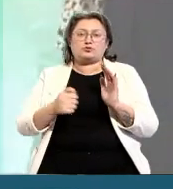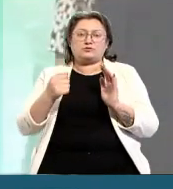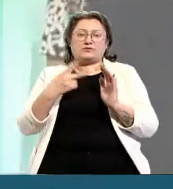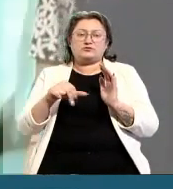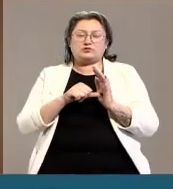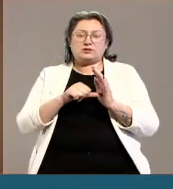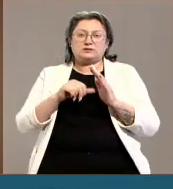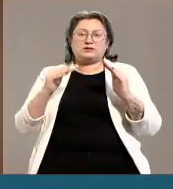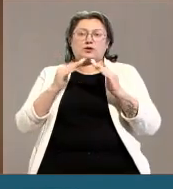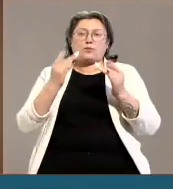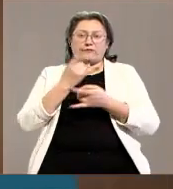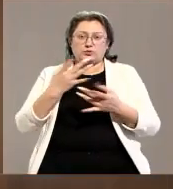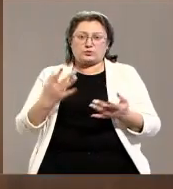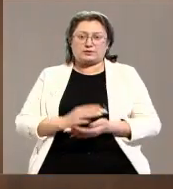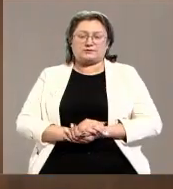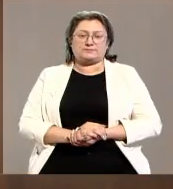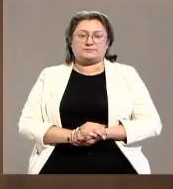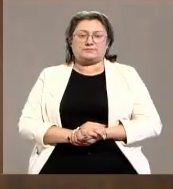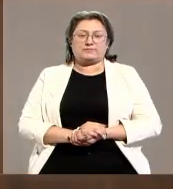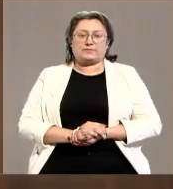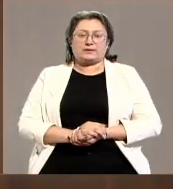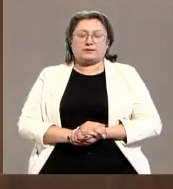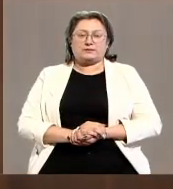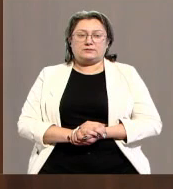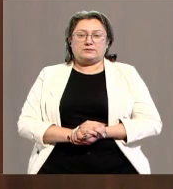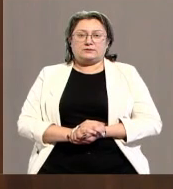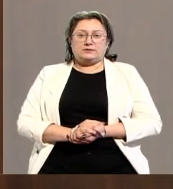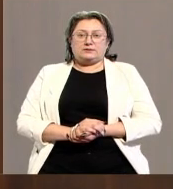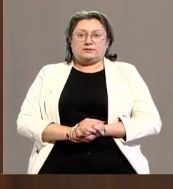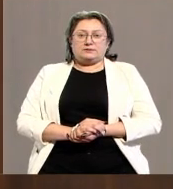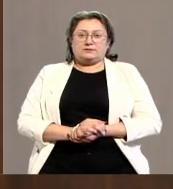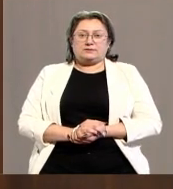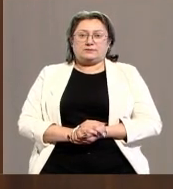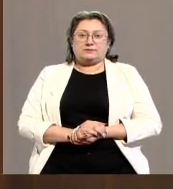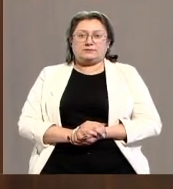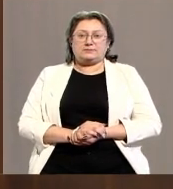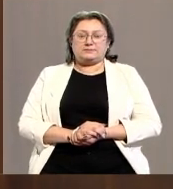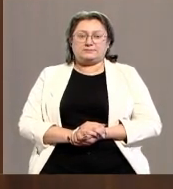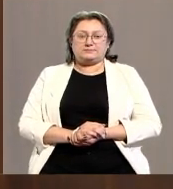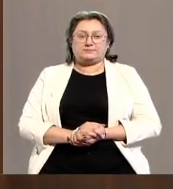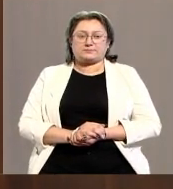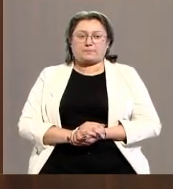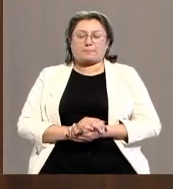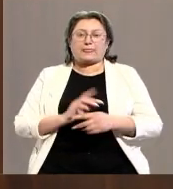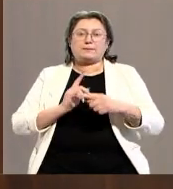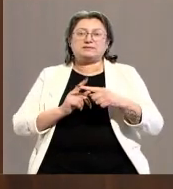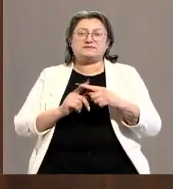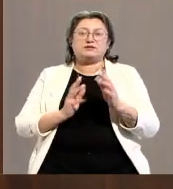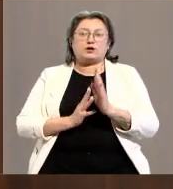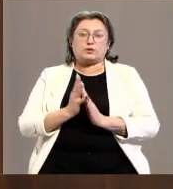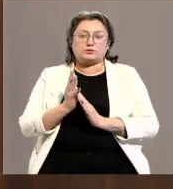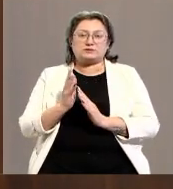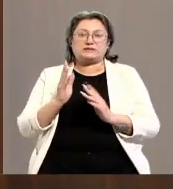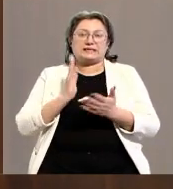етуде. На территории области расположено 1140 памятников истории и культуры. Облыс аумағында 1140 тарихи және